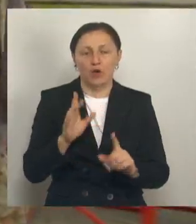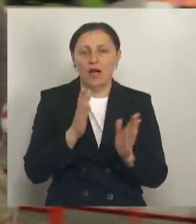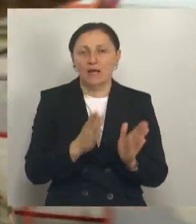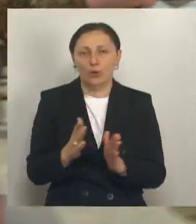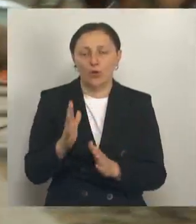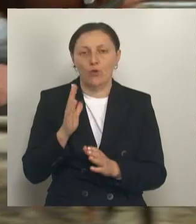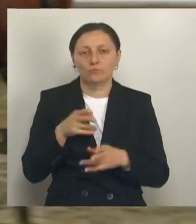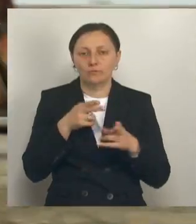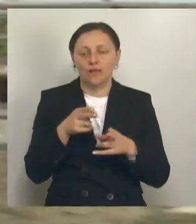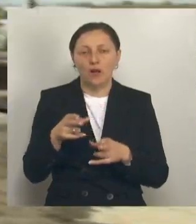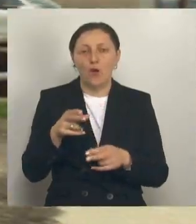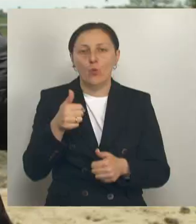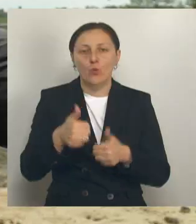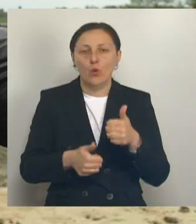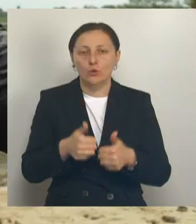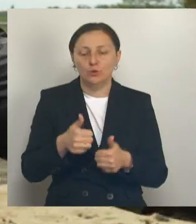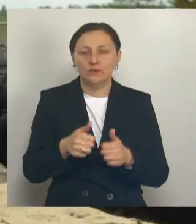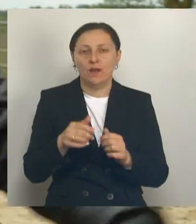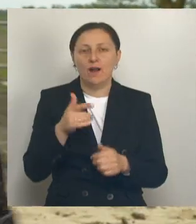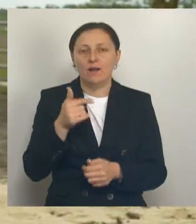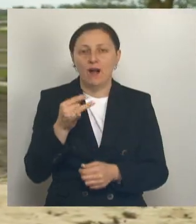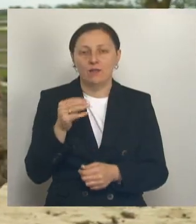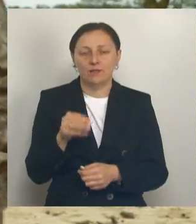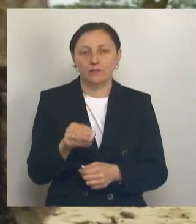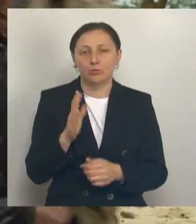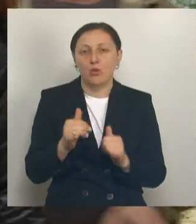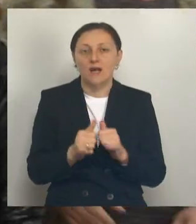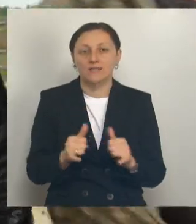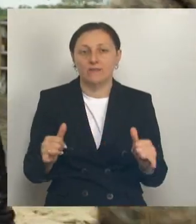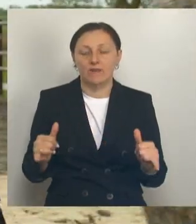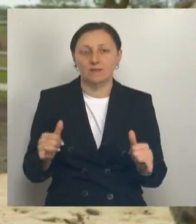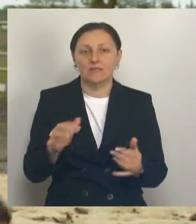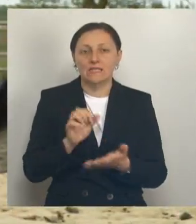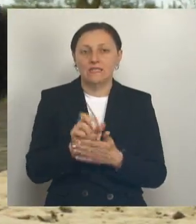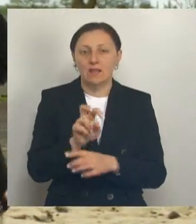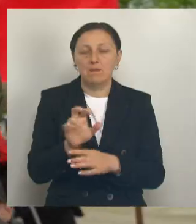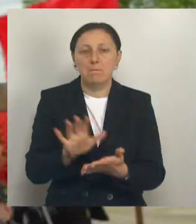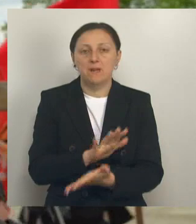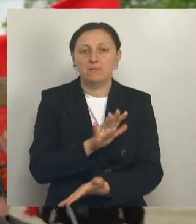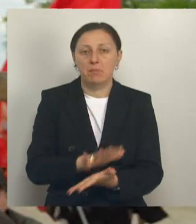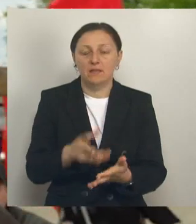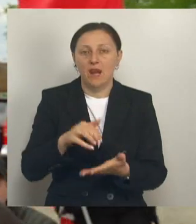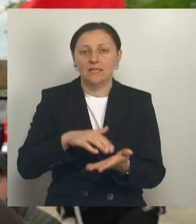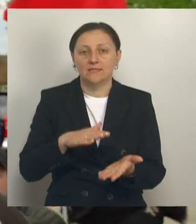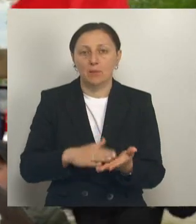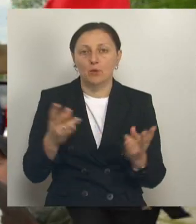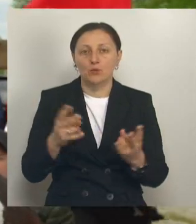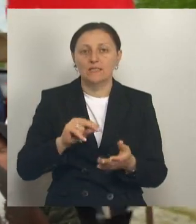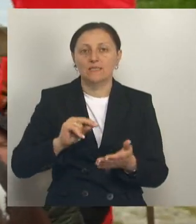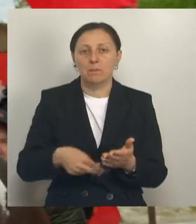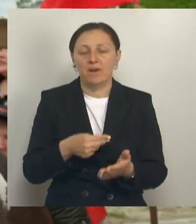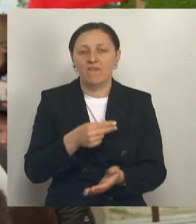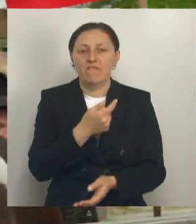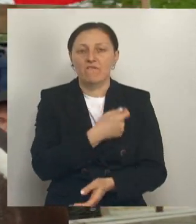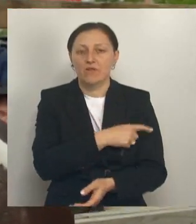регулярно участвует в конкурсах на Гранты которые помогают развивать проект занятия бесплатные для записи нужна лишь справка от врача